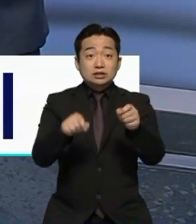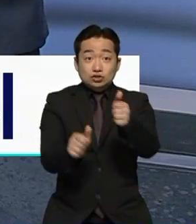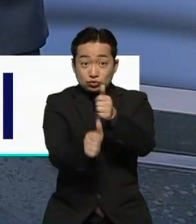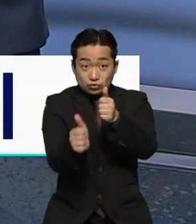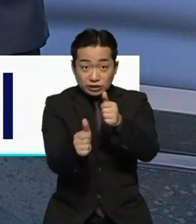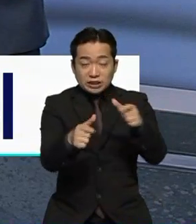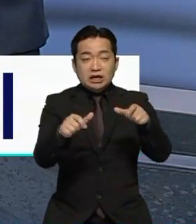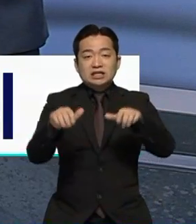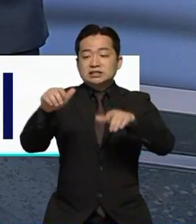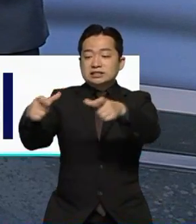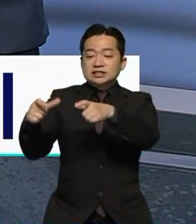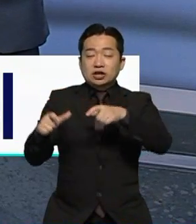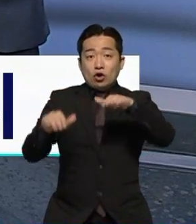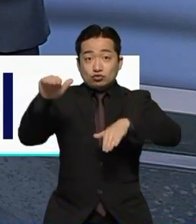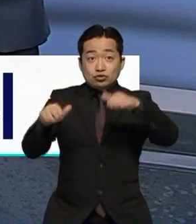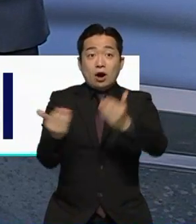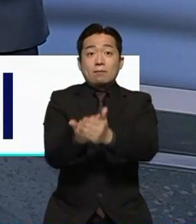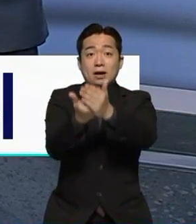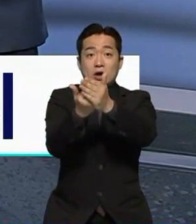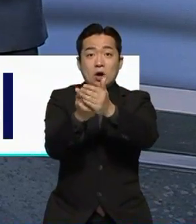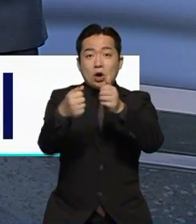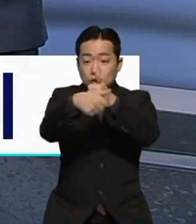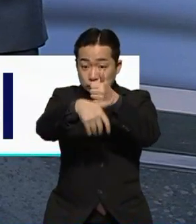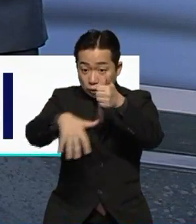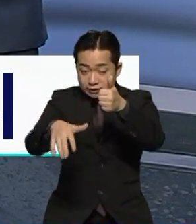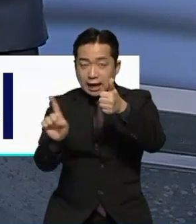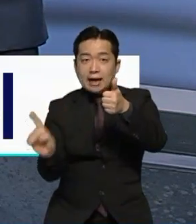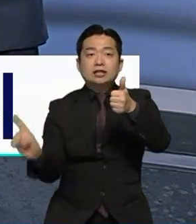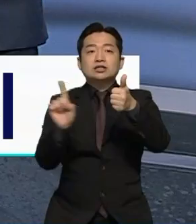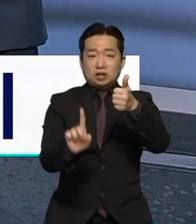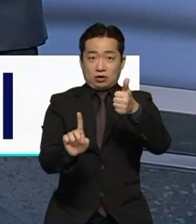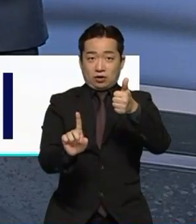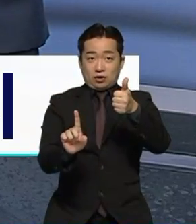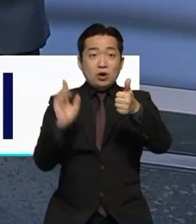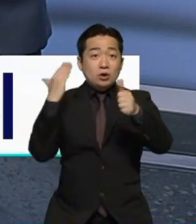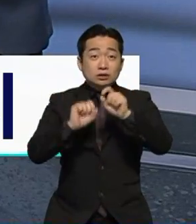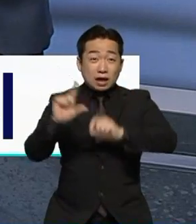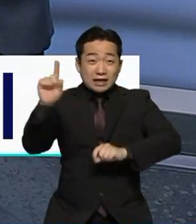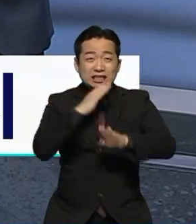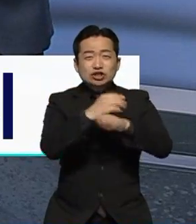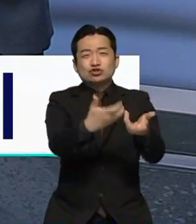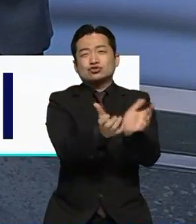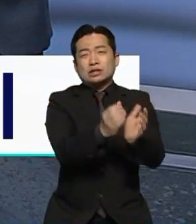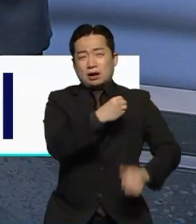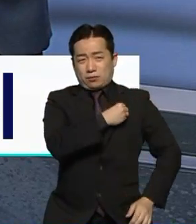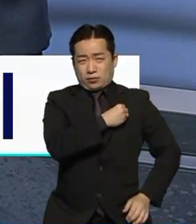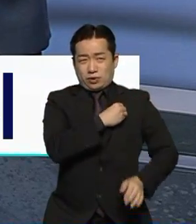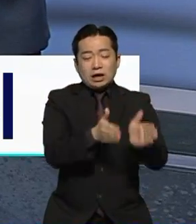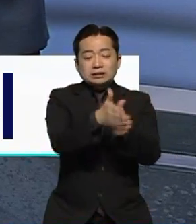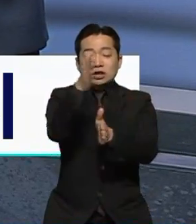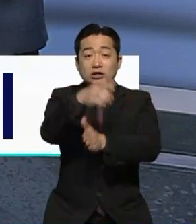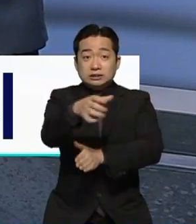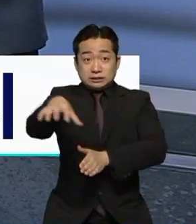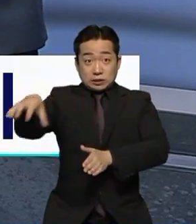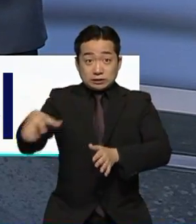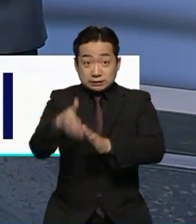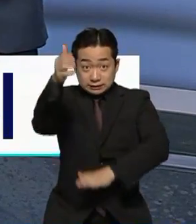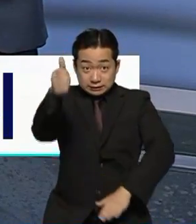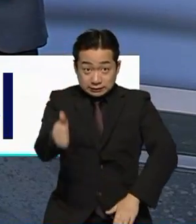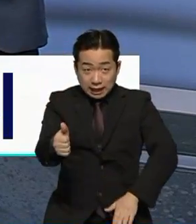인수위엔 지역균형발전 담당 조직이 추가됩니다. 현재 대부분 민주당 소속인